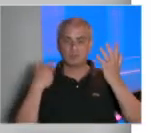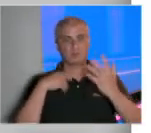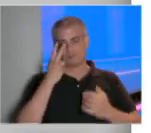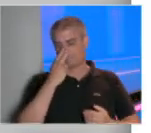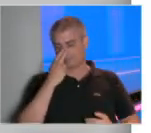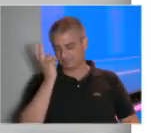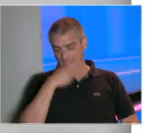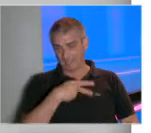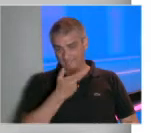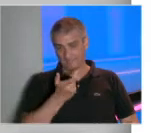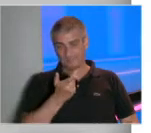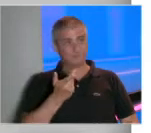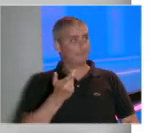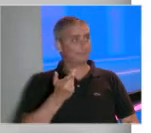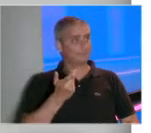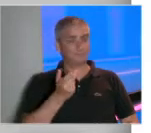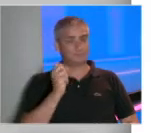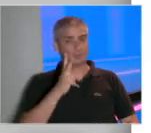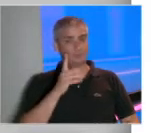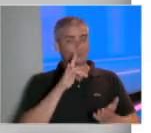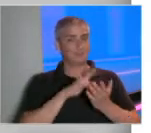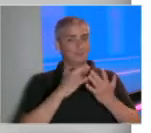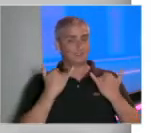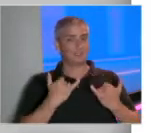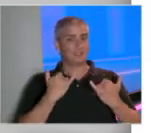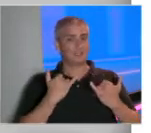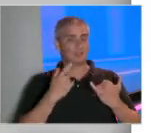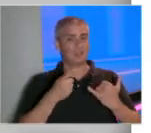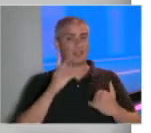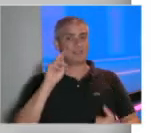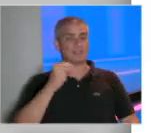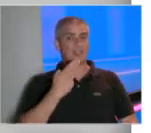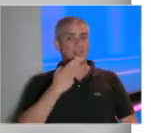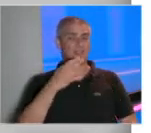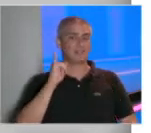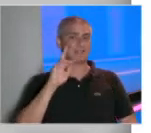מנסים להבין, אנחנו, אוקיי, נמצאת איתנו כעת דנה